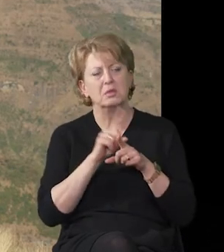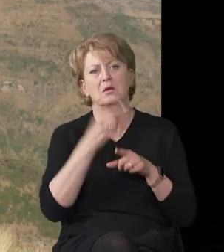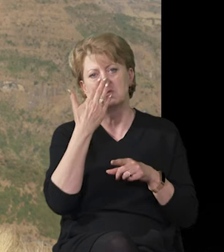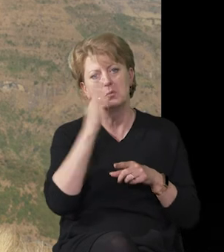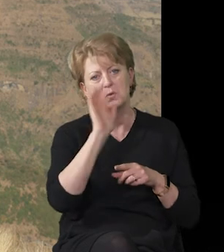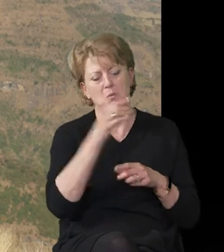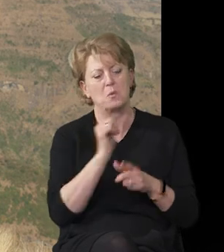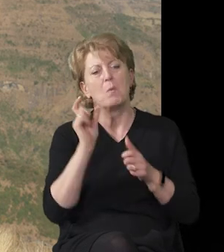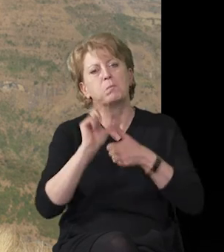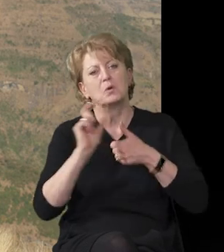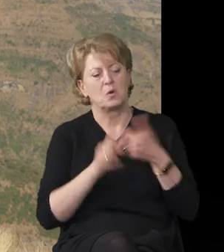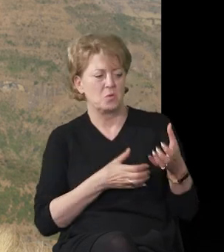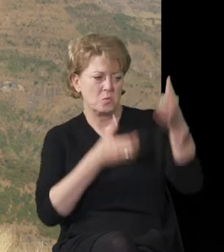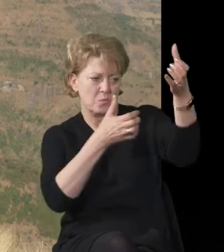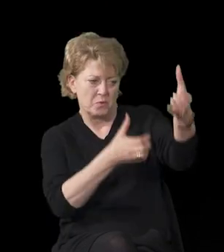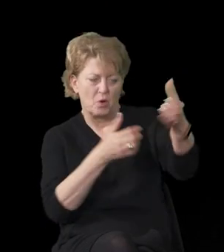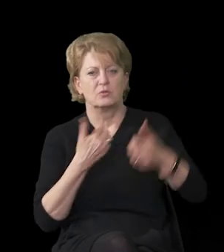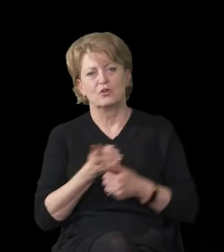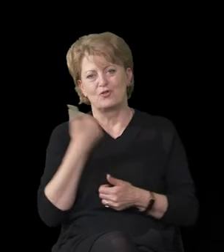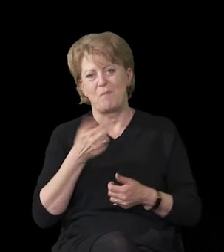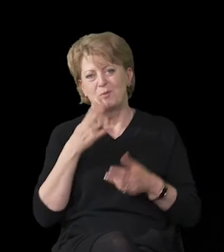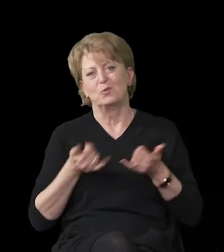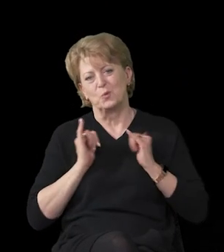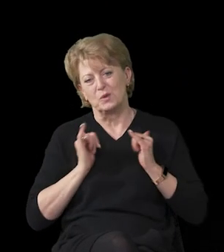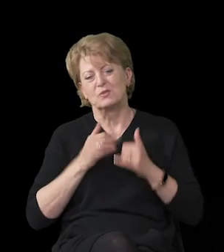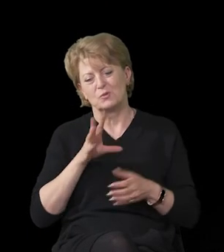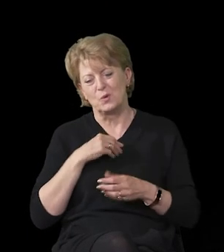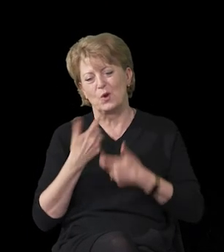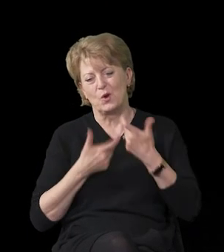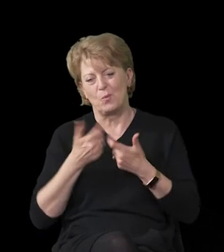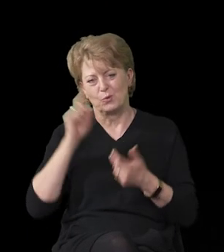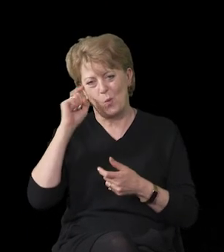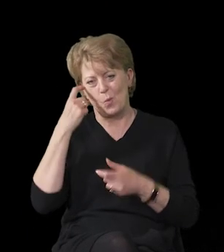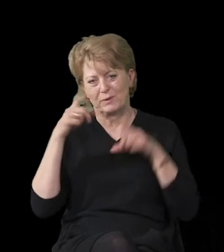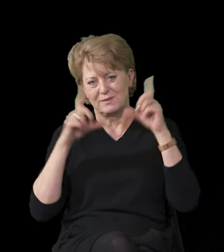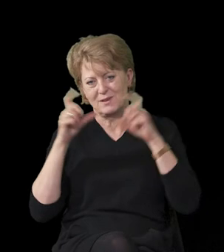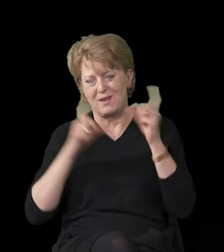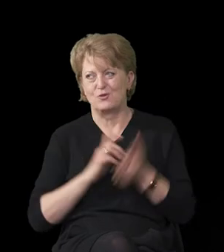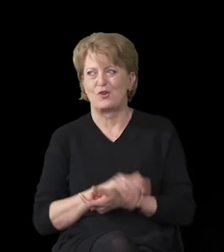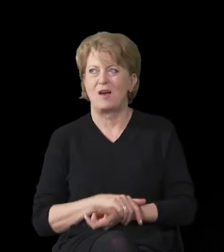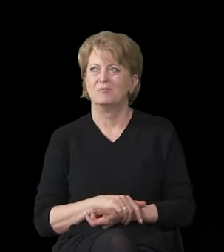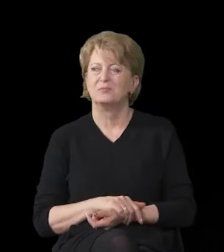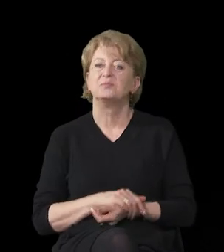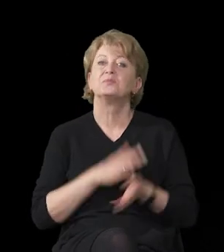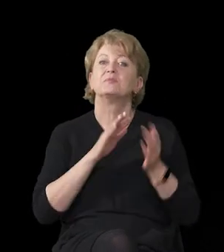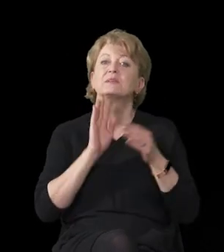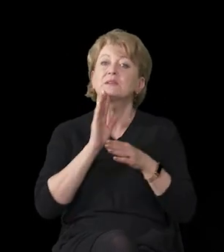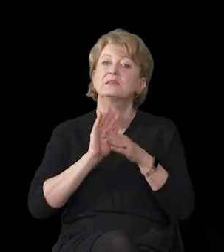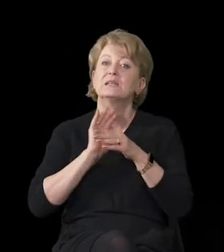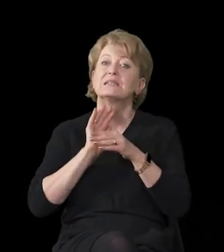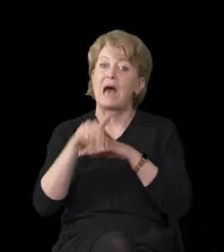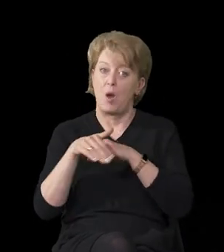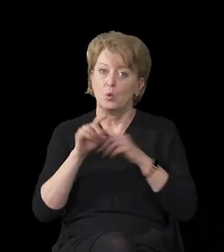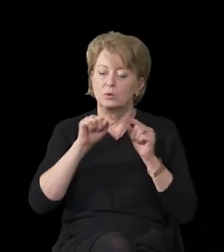takie głupie zdjęcia. Dalej na zachód jest kolejne bardzo ważne i bardzo atrakcyjne